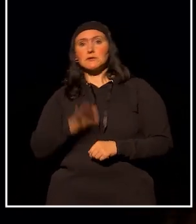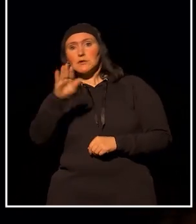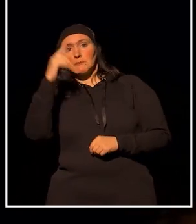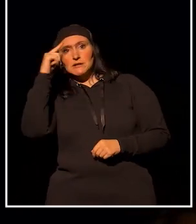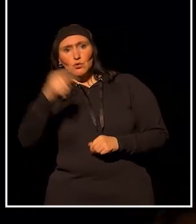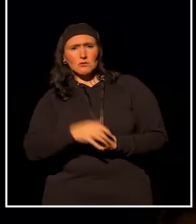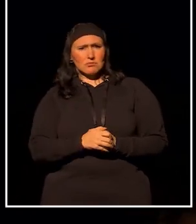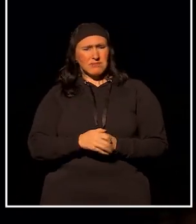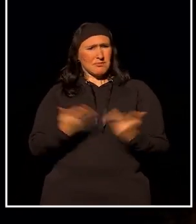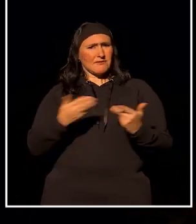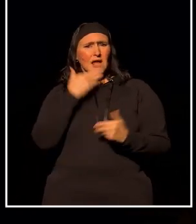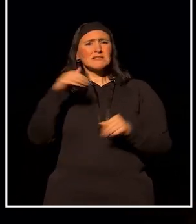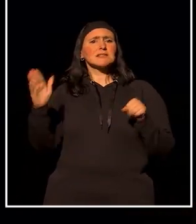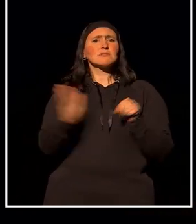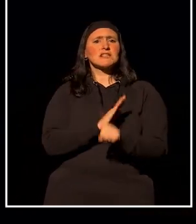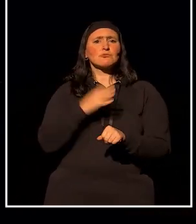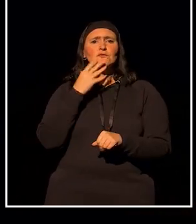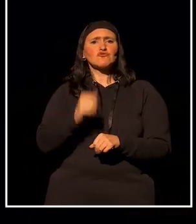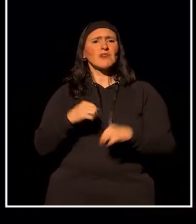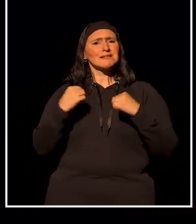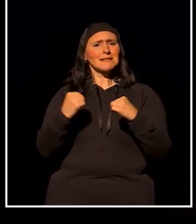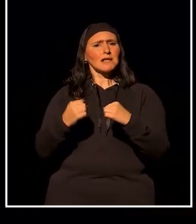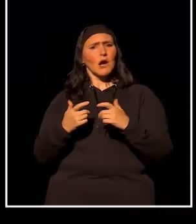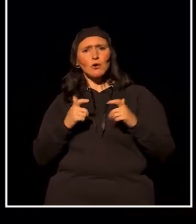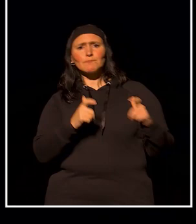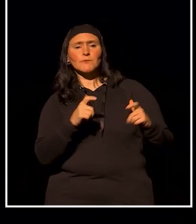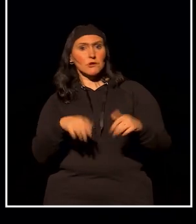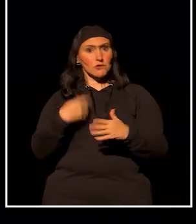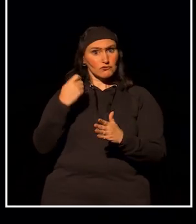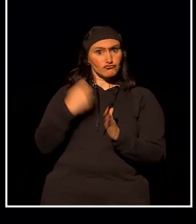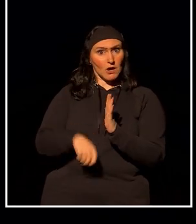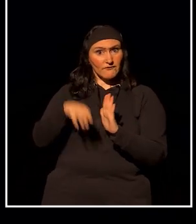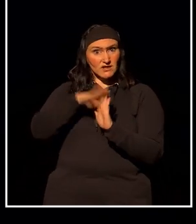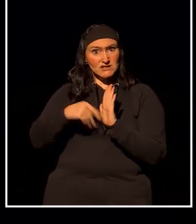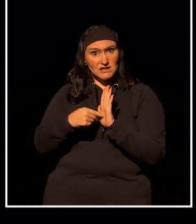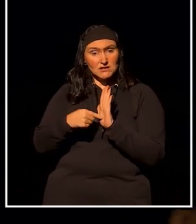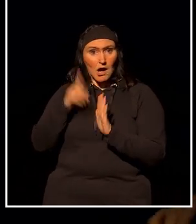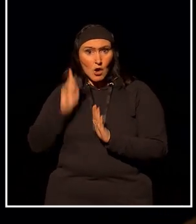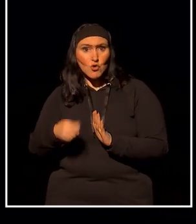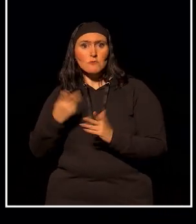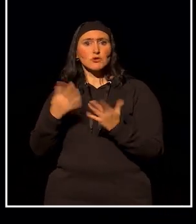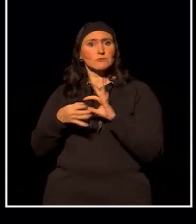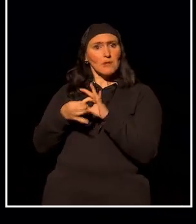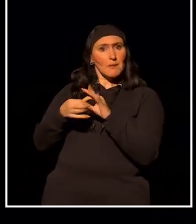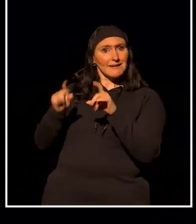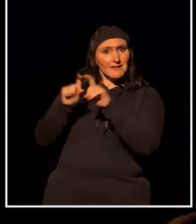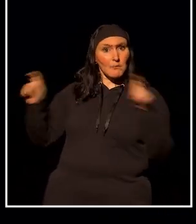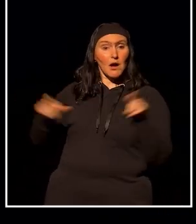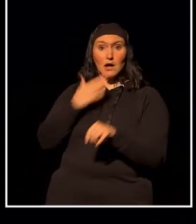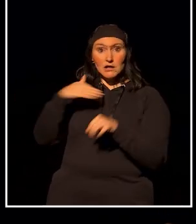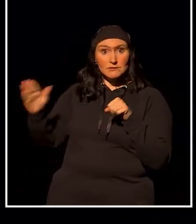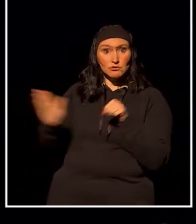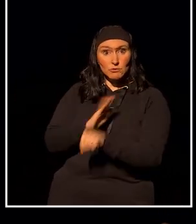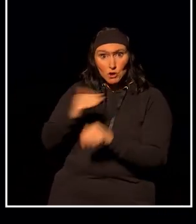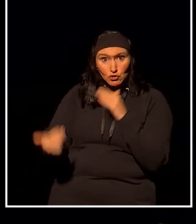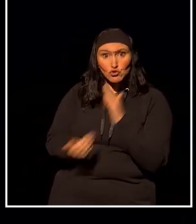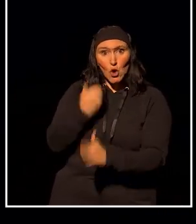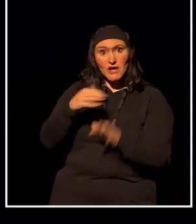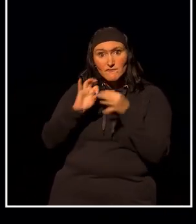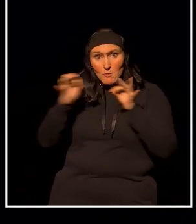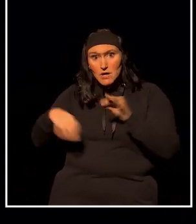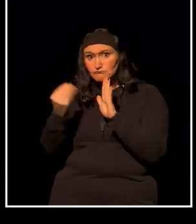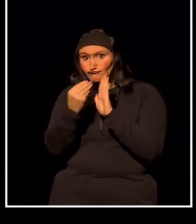den Antisemitismus, das Strafrecht im Zusammenhang mit Antisemitismus ändern, um damit die